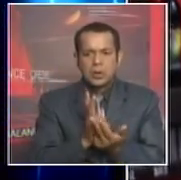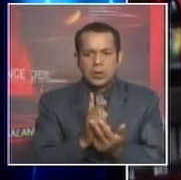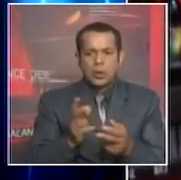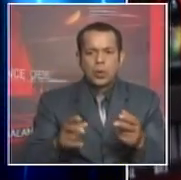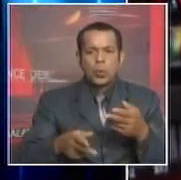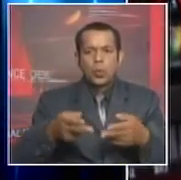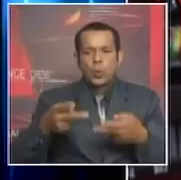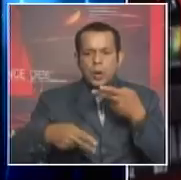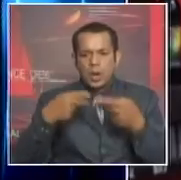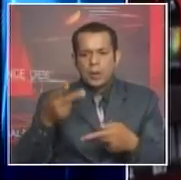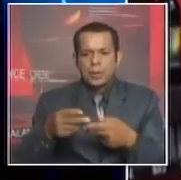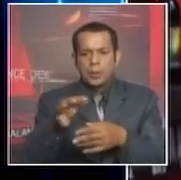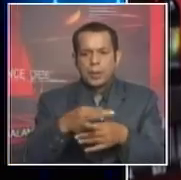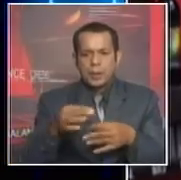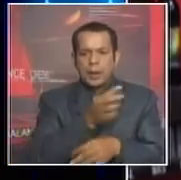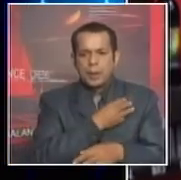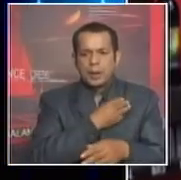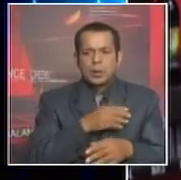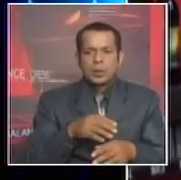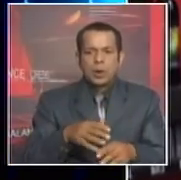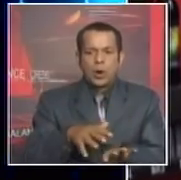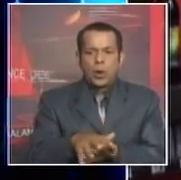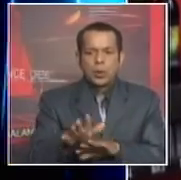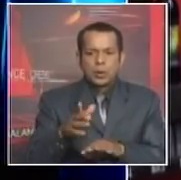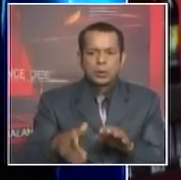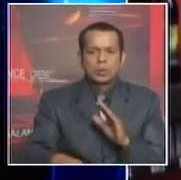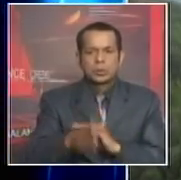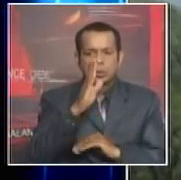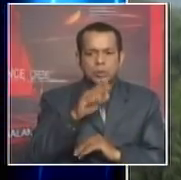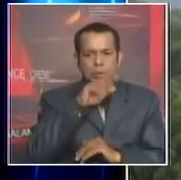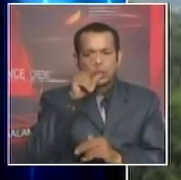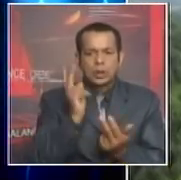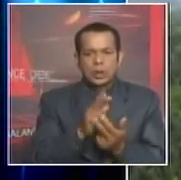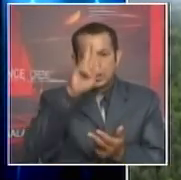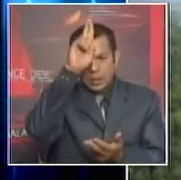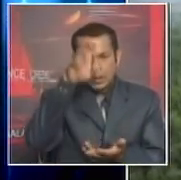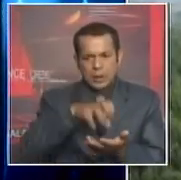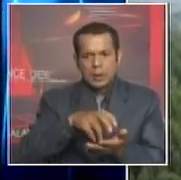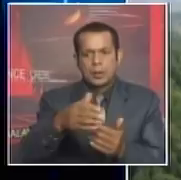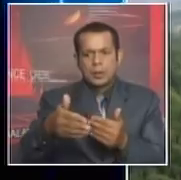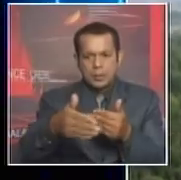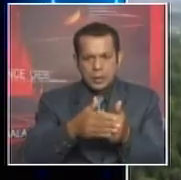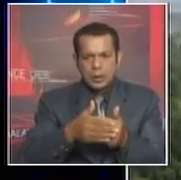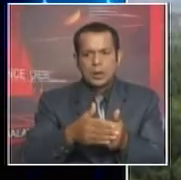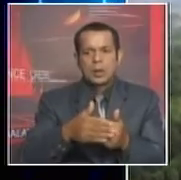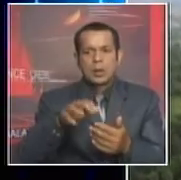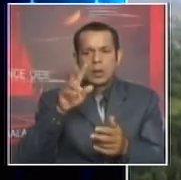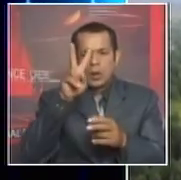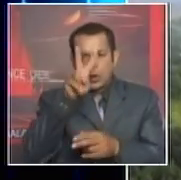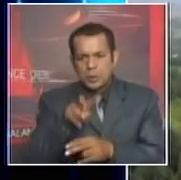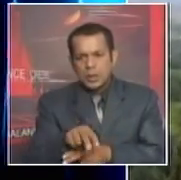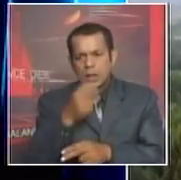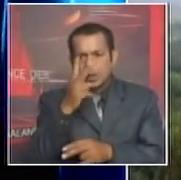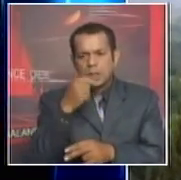होटेल व्यवसाय लगायत हामी युवाहरू गएर तपाईँको त्यही अनुसारको एक्सन लिन्छौँ। तपाईँ राजधानी नजिकैको पर्यटकीय गन्तव्यको अवस्था हेर्दा